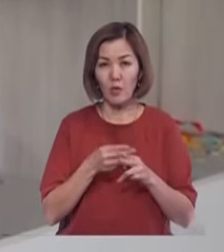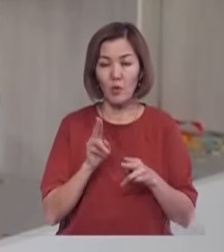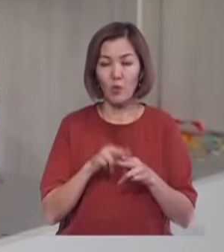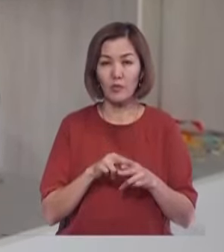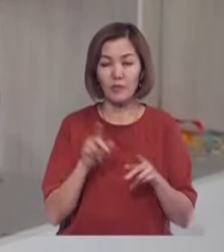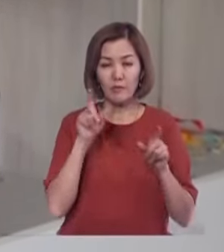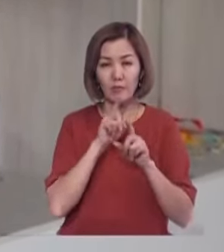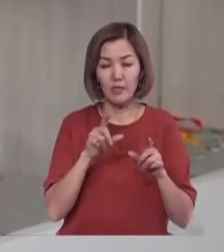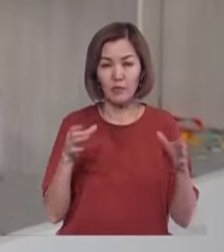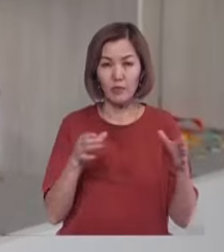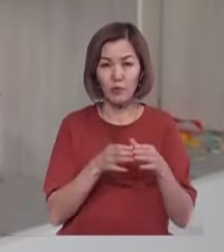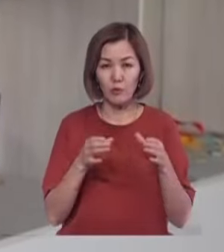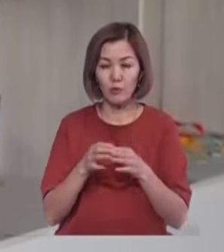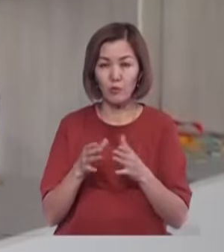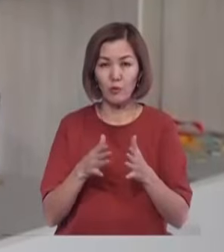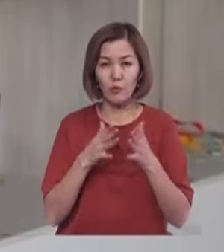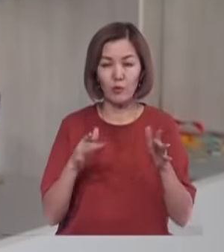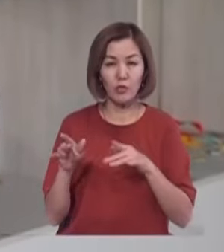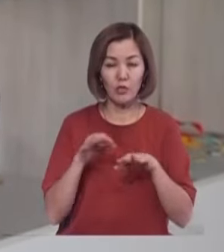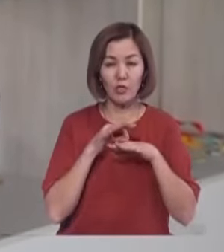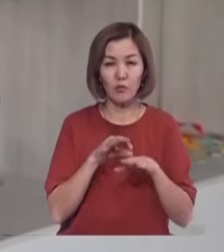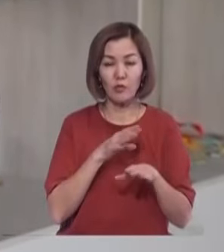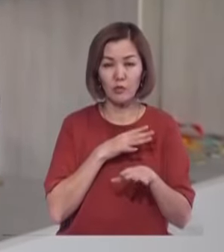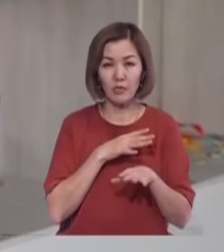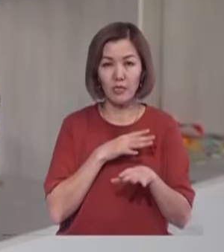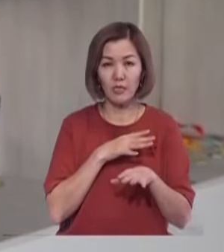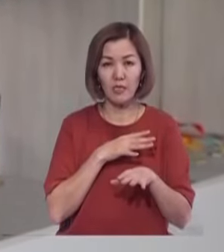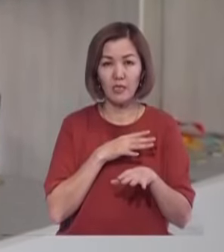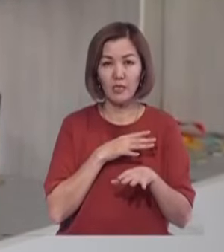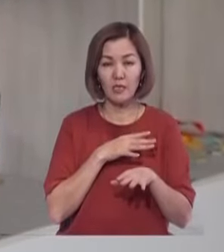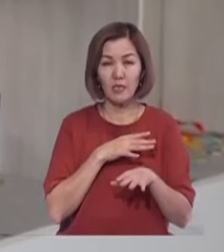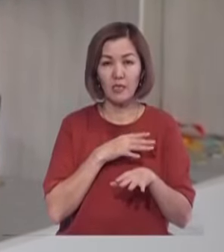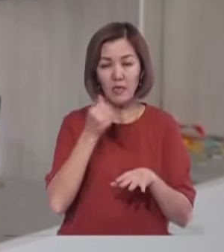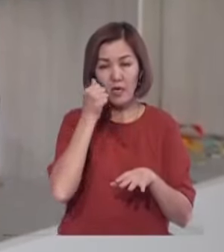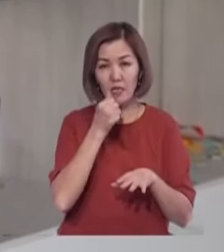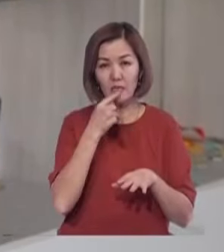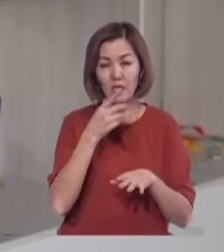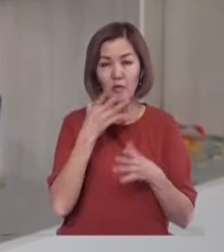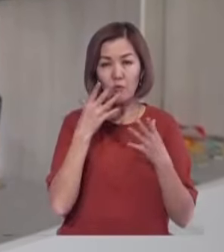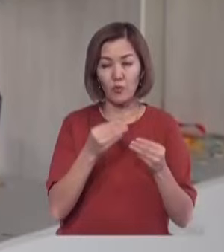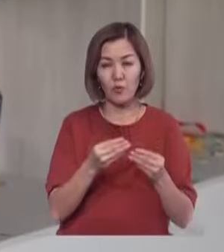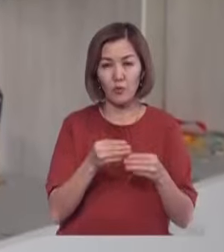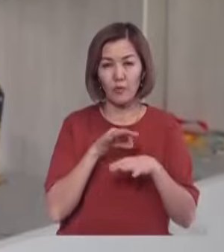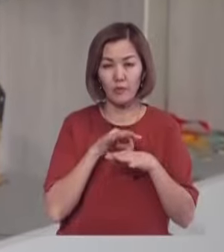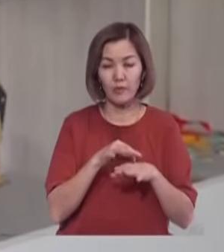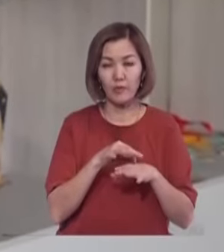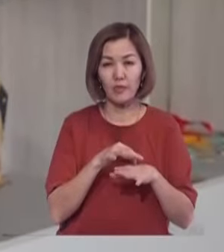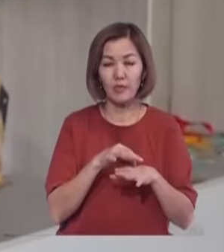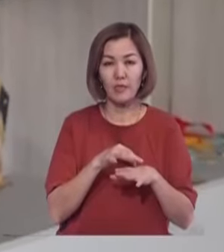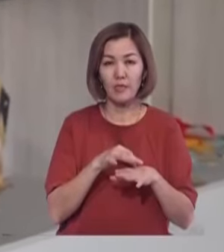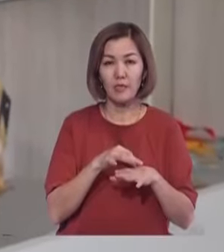ұжымы осындай үлкен шара ұйымдастырып, осындай алғыс айту күніне байланыстырып,